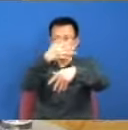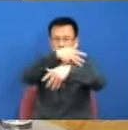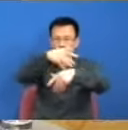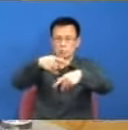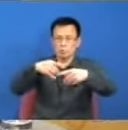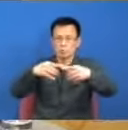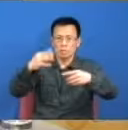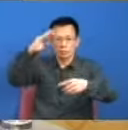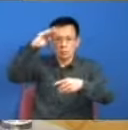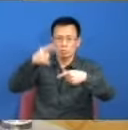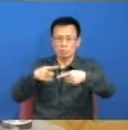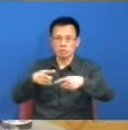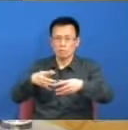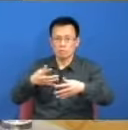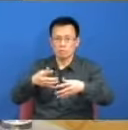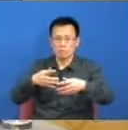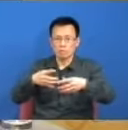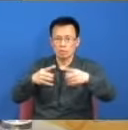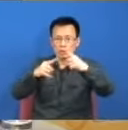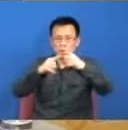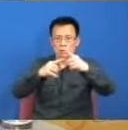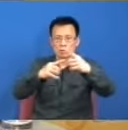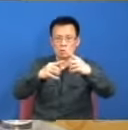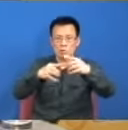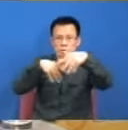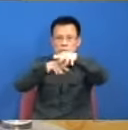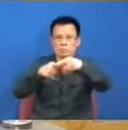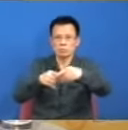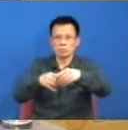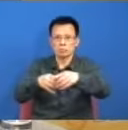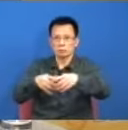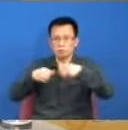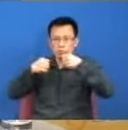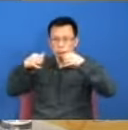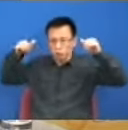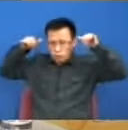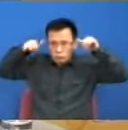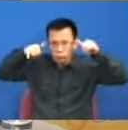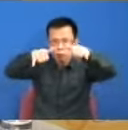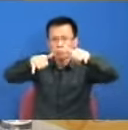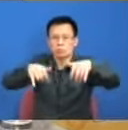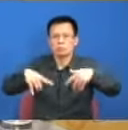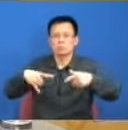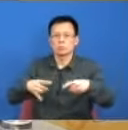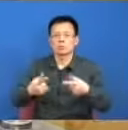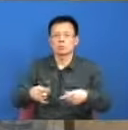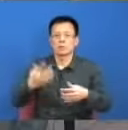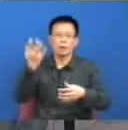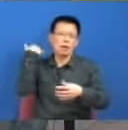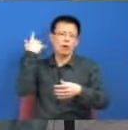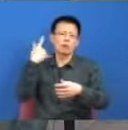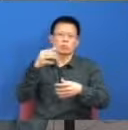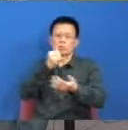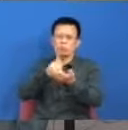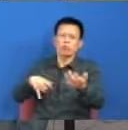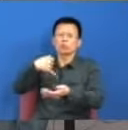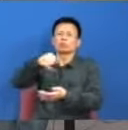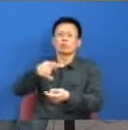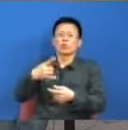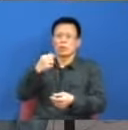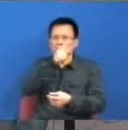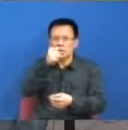向人群衝過去，因為後面就路無可退，已經成為了人鏈，還有一些很多記者這樣成另